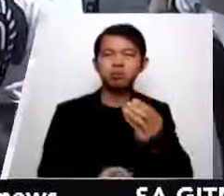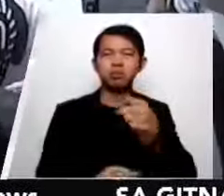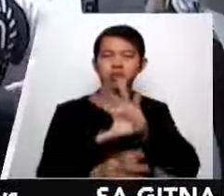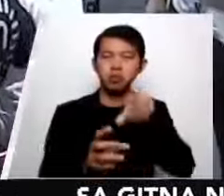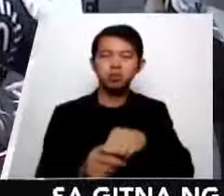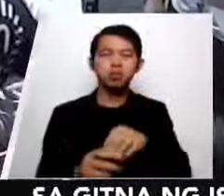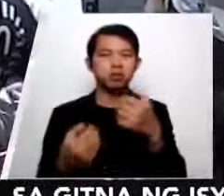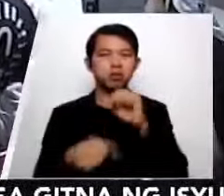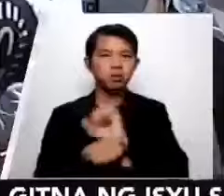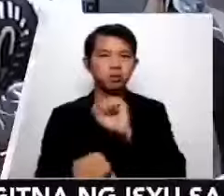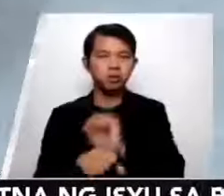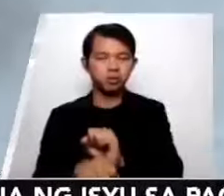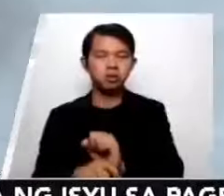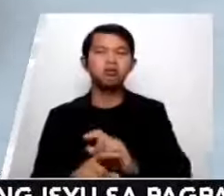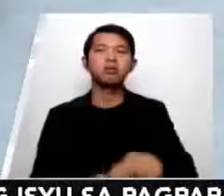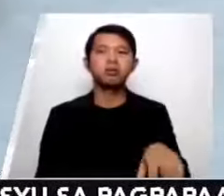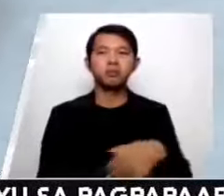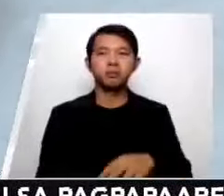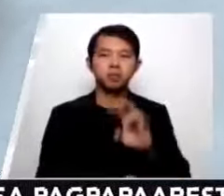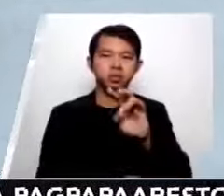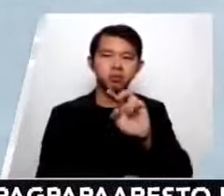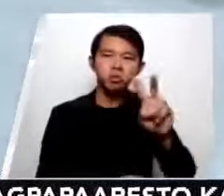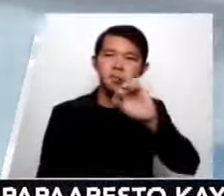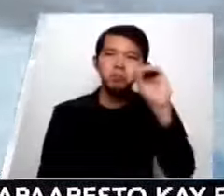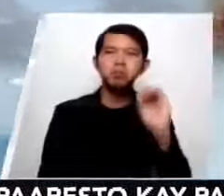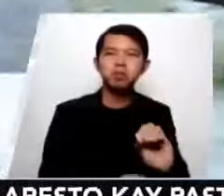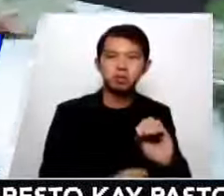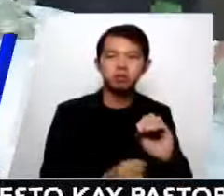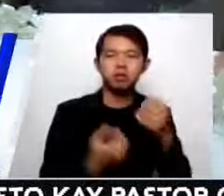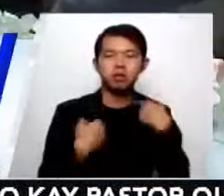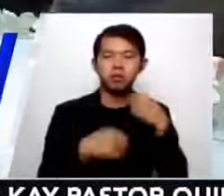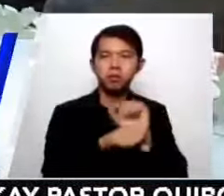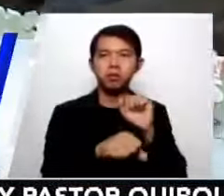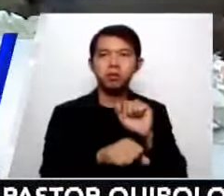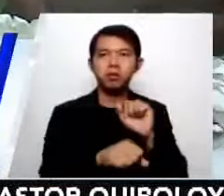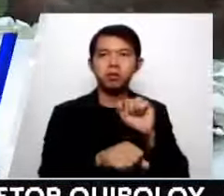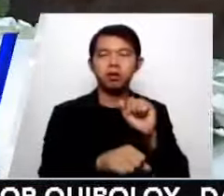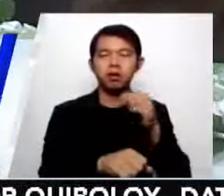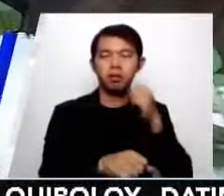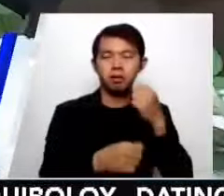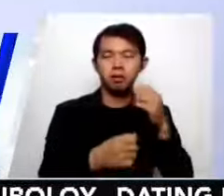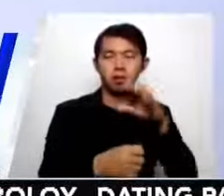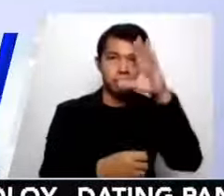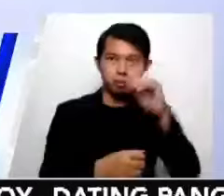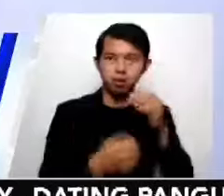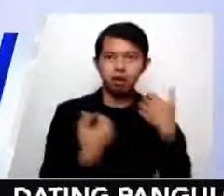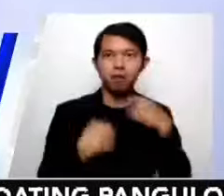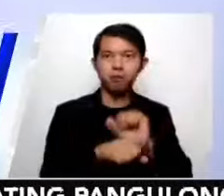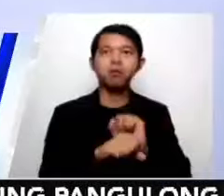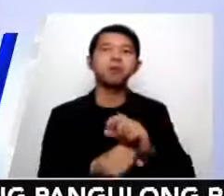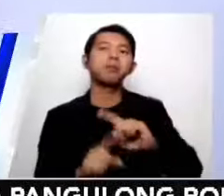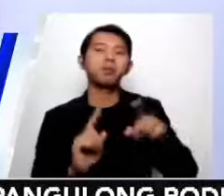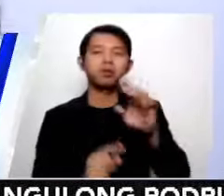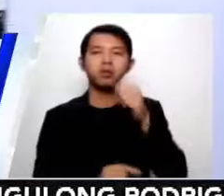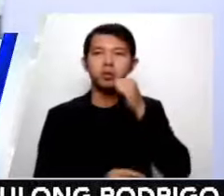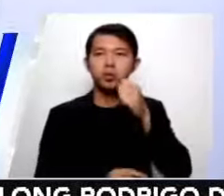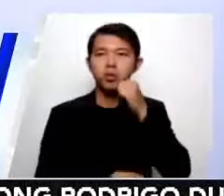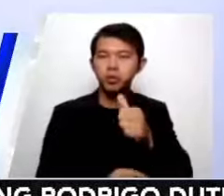habang 72.9% ay mga lalaki. Sabi ng ilang aplikante, mas mahirap maghanap ng trabaho kung